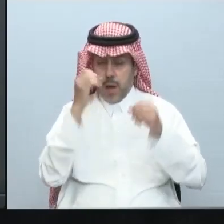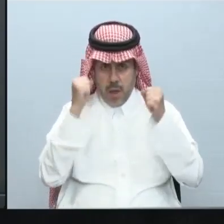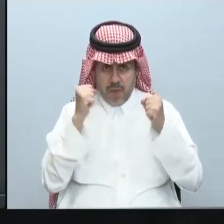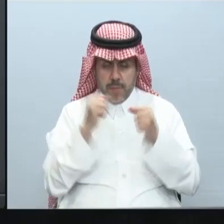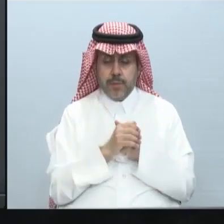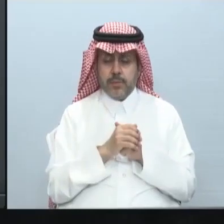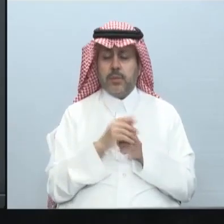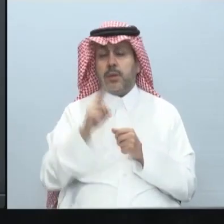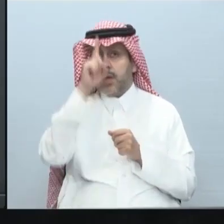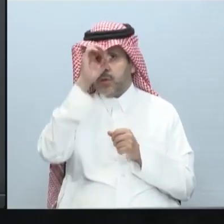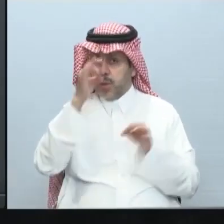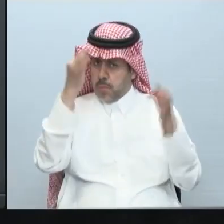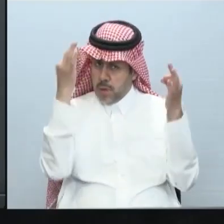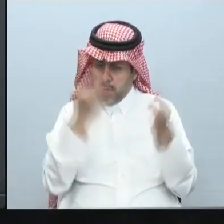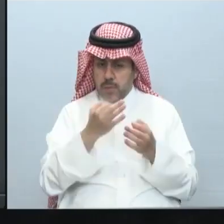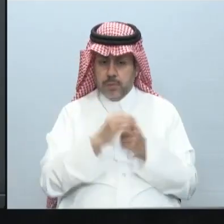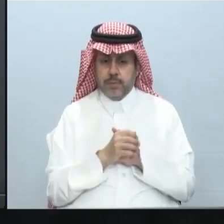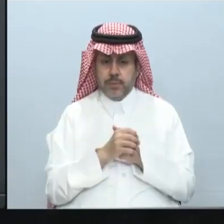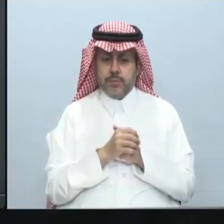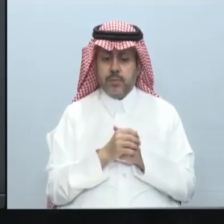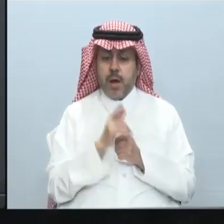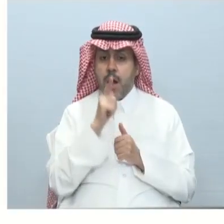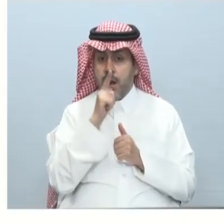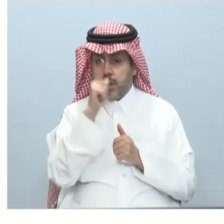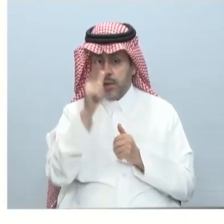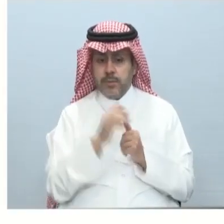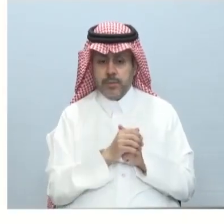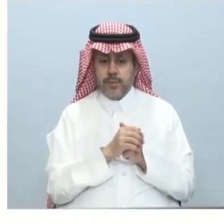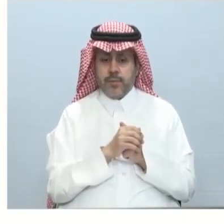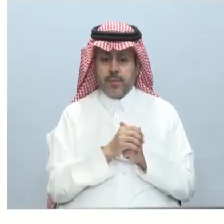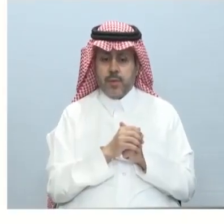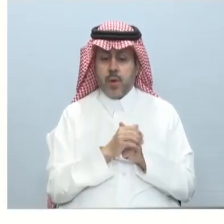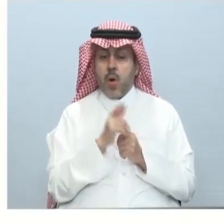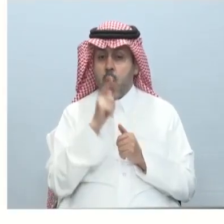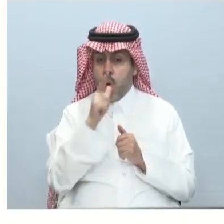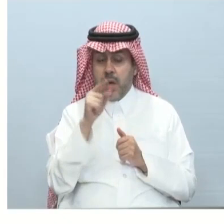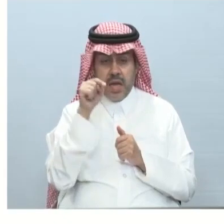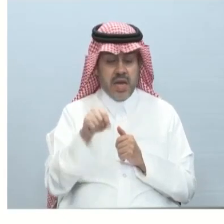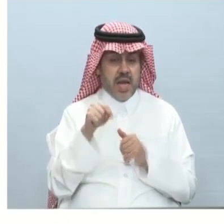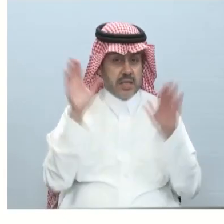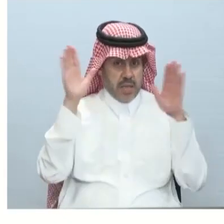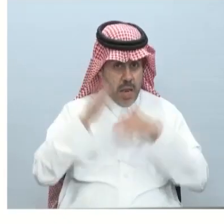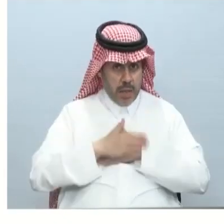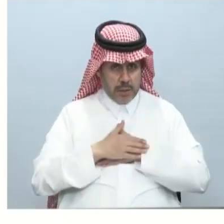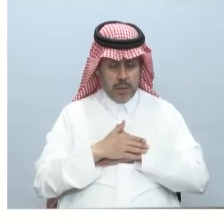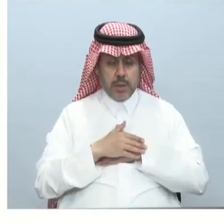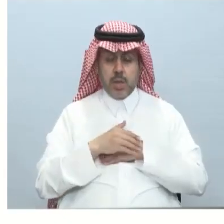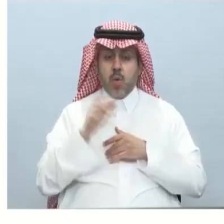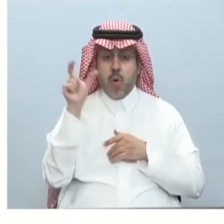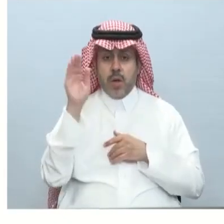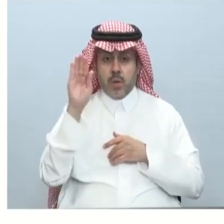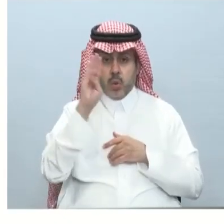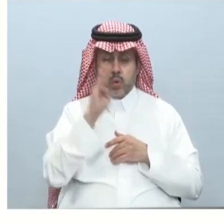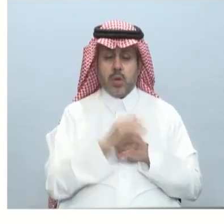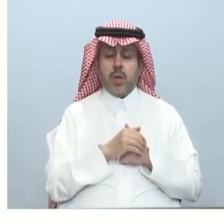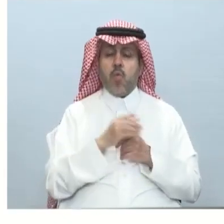الصلاه لله سبحانه وتعالى يقول الله جل وعلا قل ان صلاتي ونسكي ومحياي